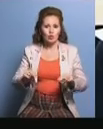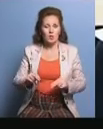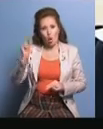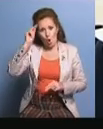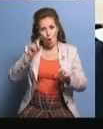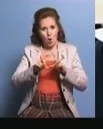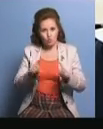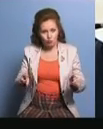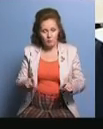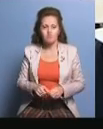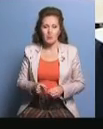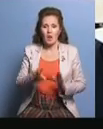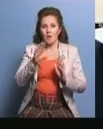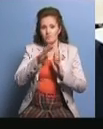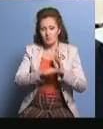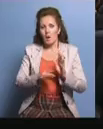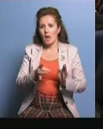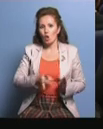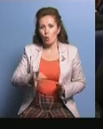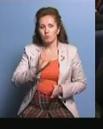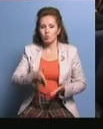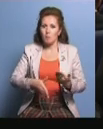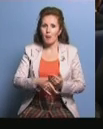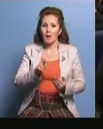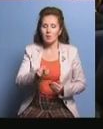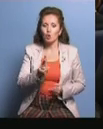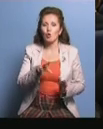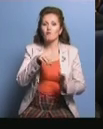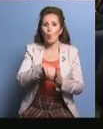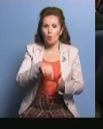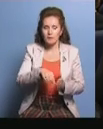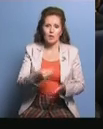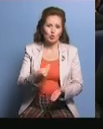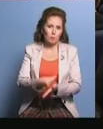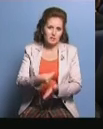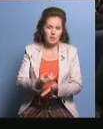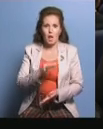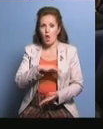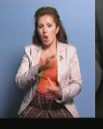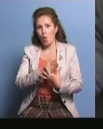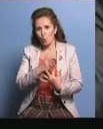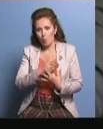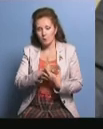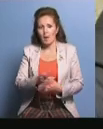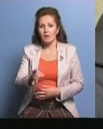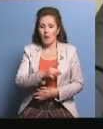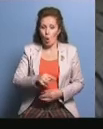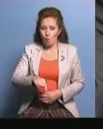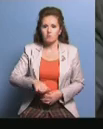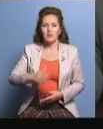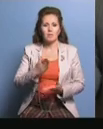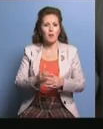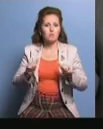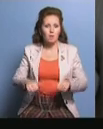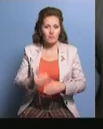в список означает, что регион будет помогать тем, кто в него входит, в том числе с субсидиями и льготами. Причем регион имеет право этот список дополнять,